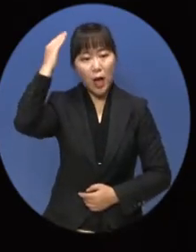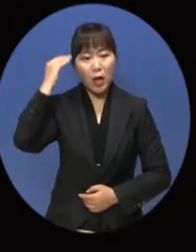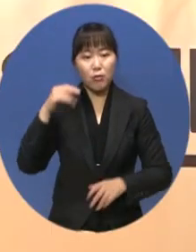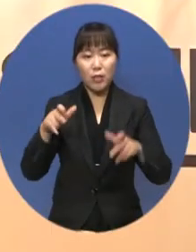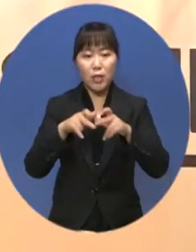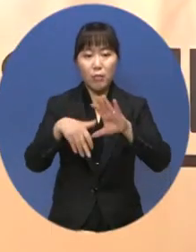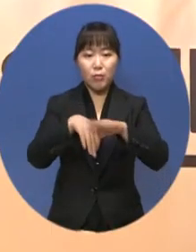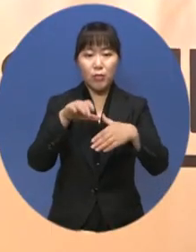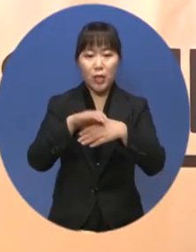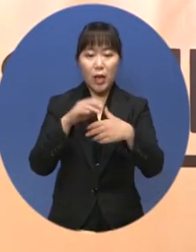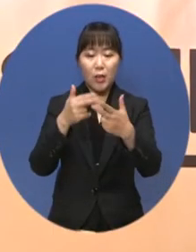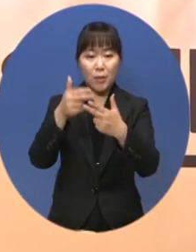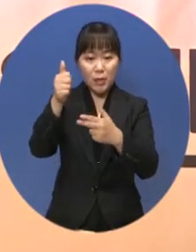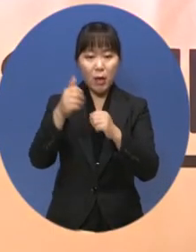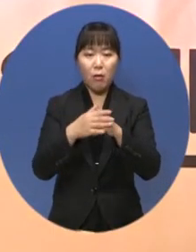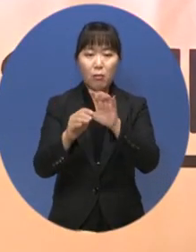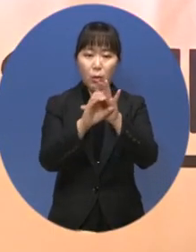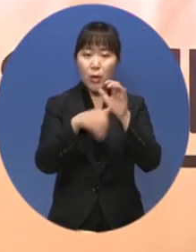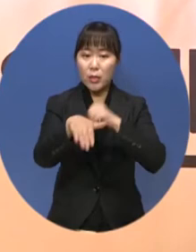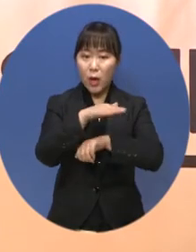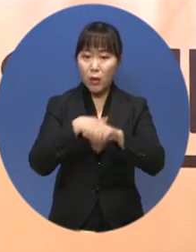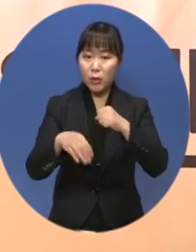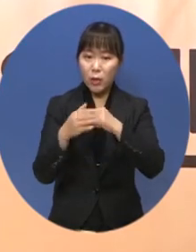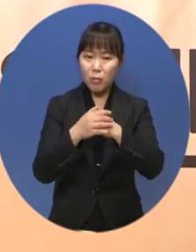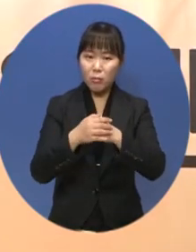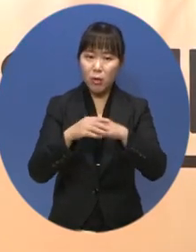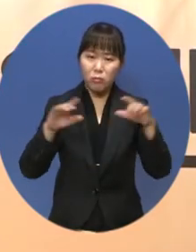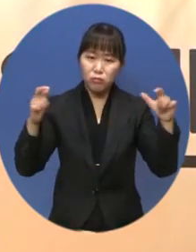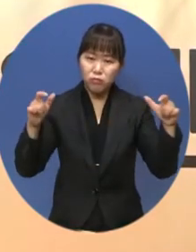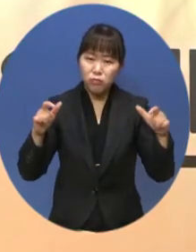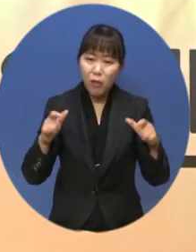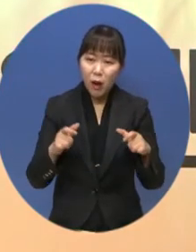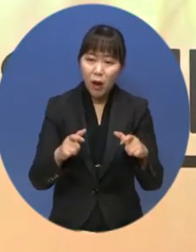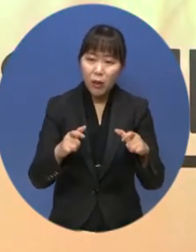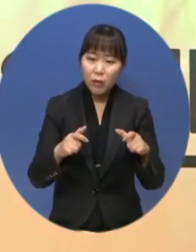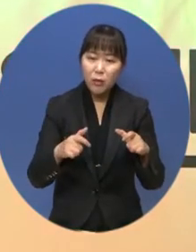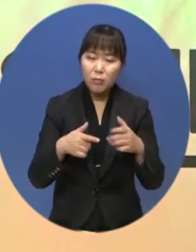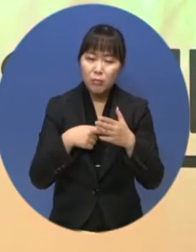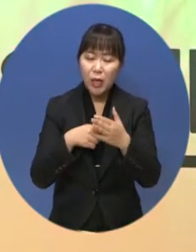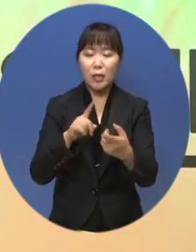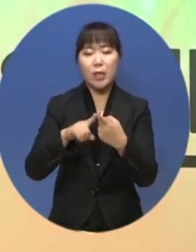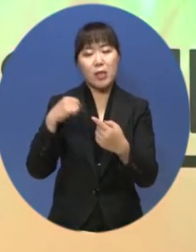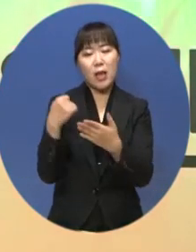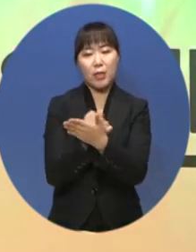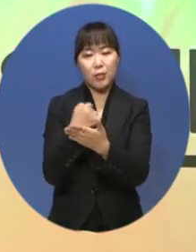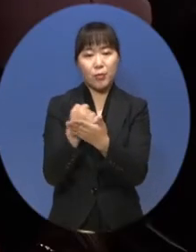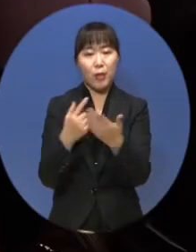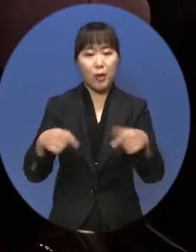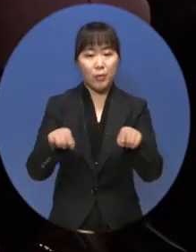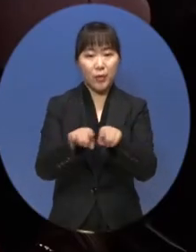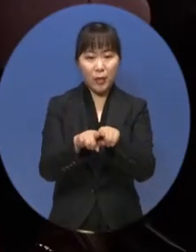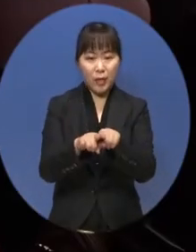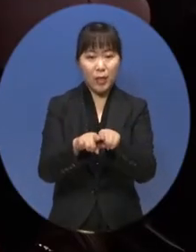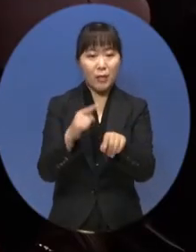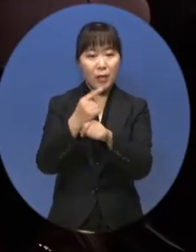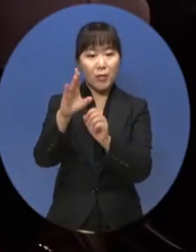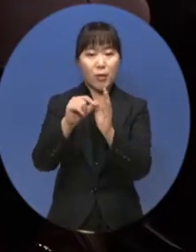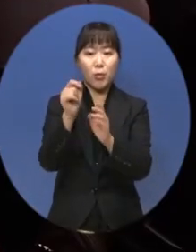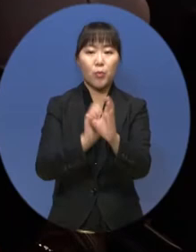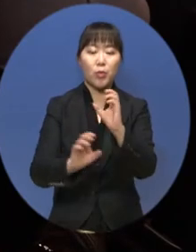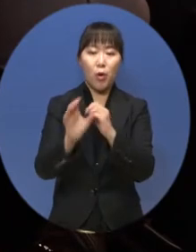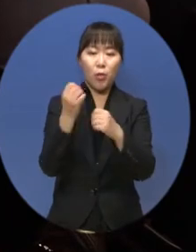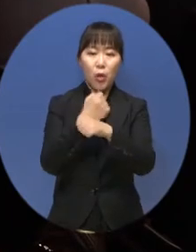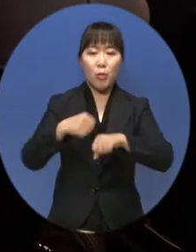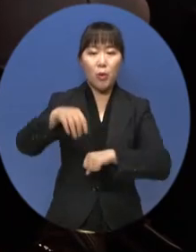한국장애인문화협회장은 올해 코로나 상황으로 인해 축소된 규모로 진행되는 것에 대한 아쉬움을 내비치며 내년에는 조금 더